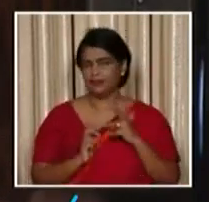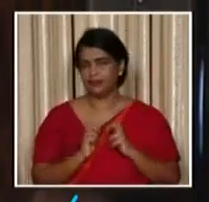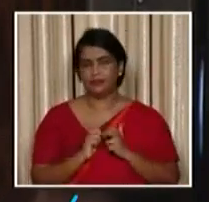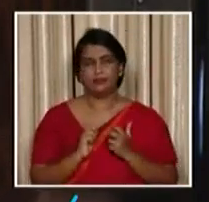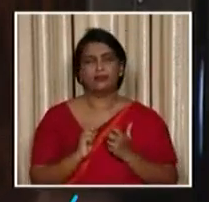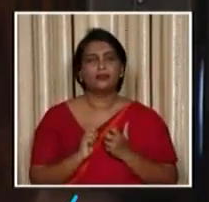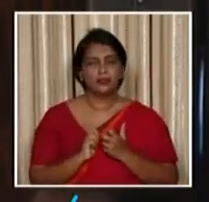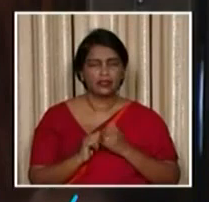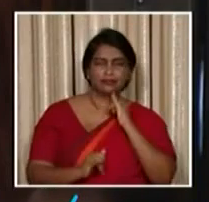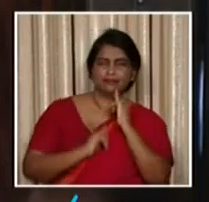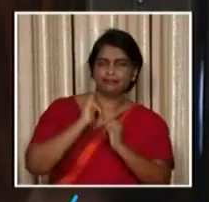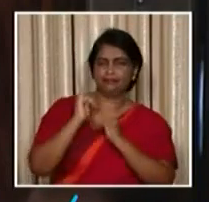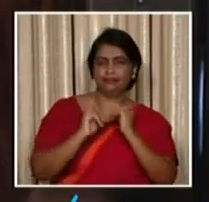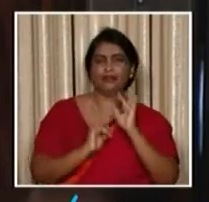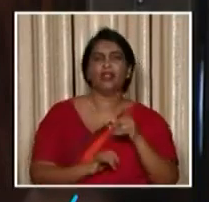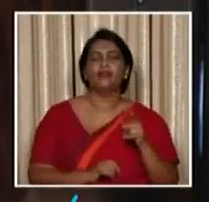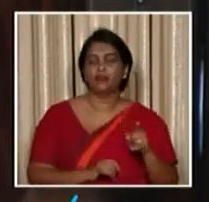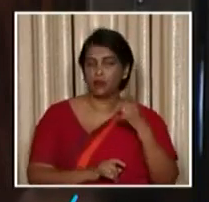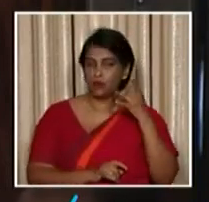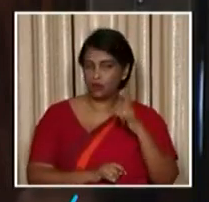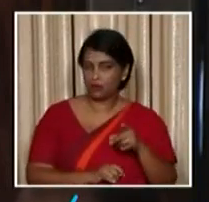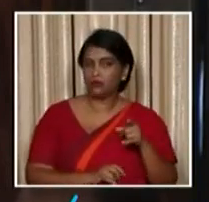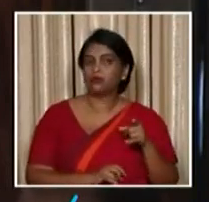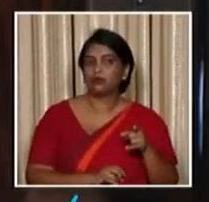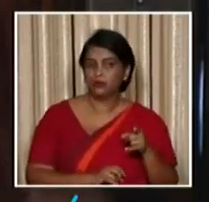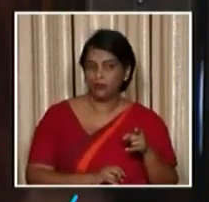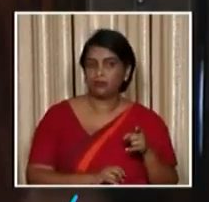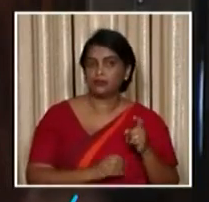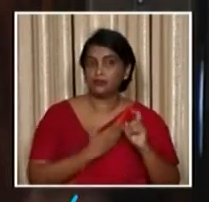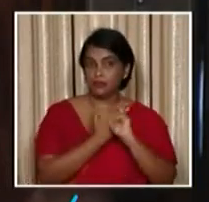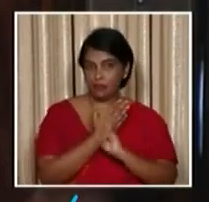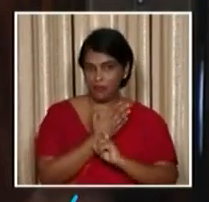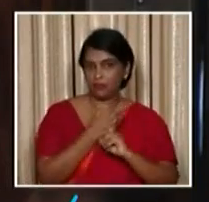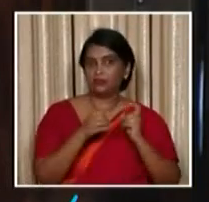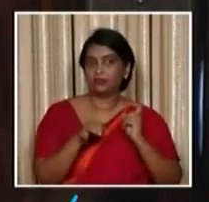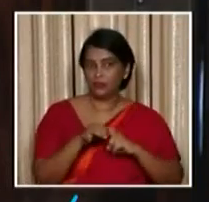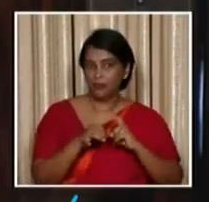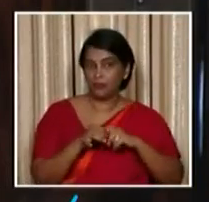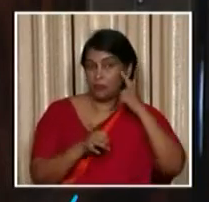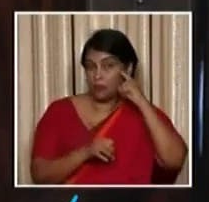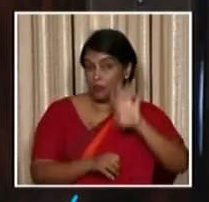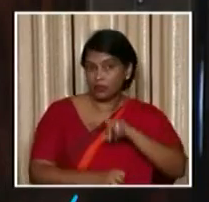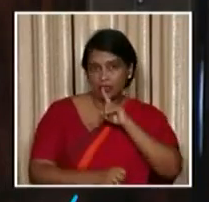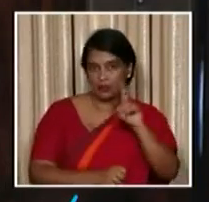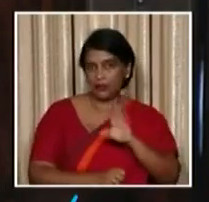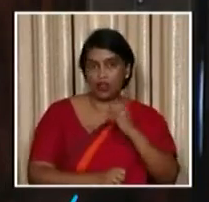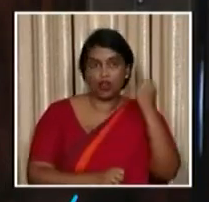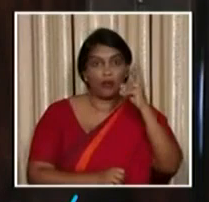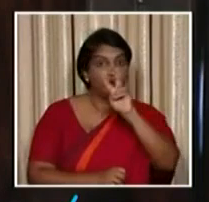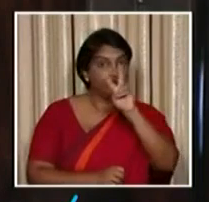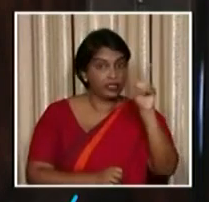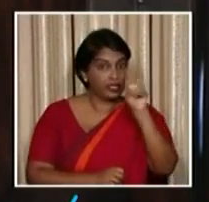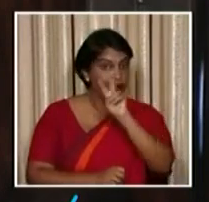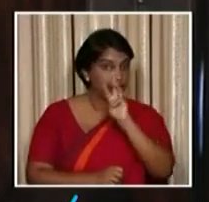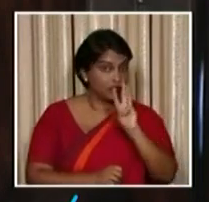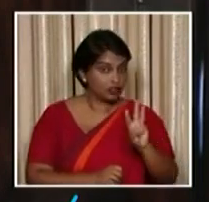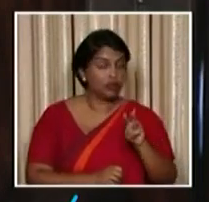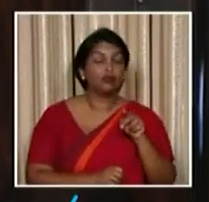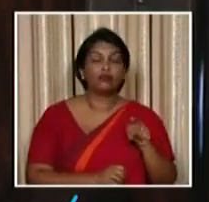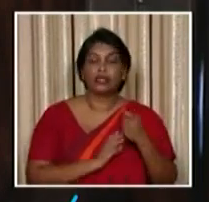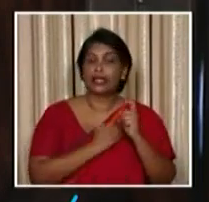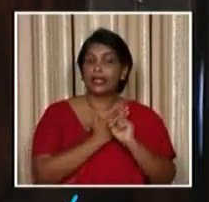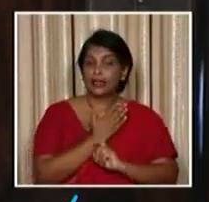අර්බුදයක විවේචනයක පවතී එනිසා මේ මම රීති ප්‍රශ්නයක් මේ මතු කරන්නේ නිකං වචනයක් නෙමෙයි අංක 22 23 රීති